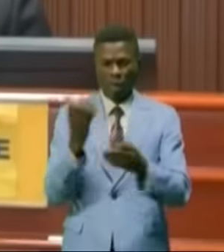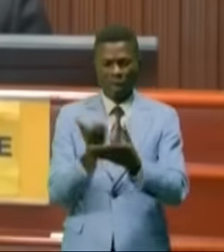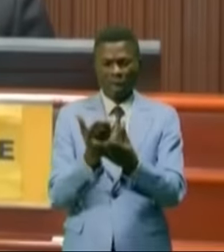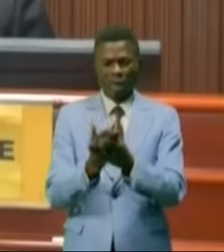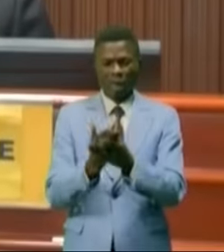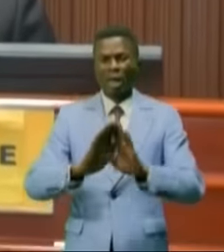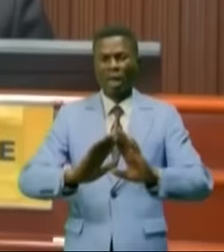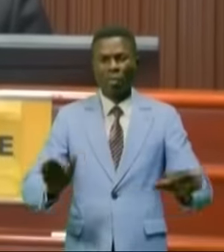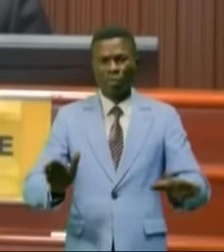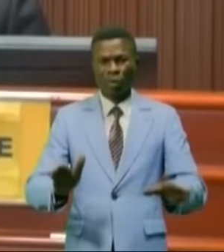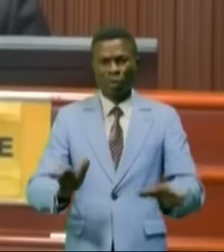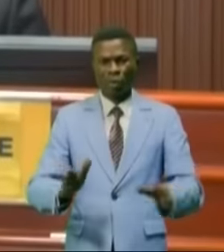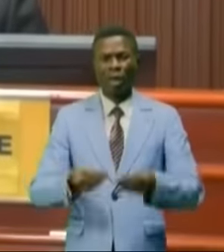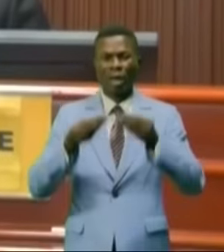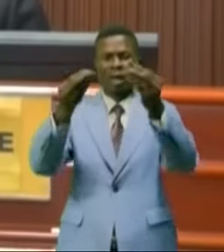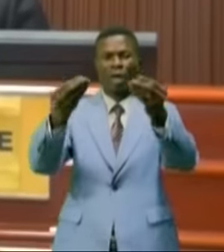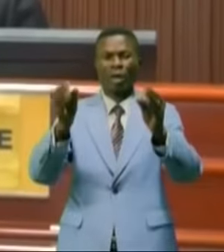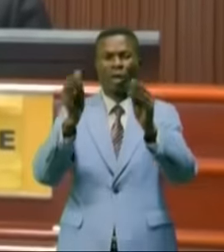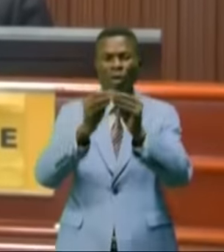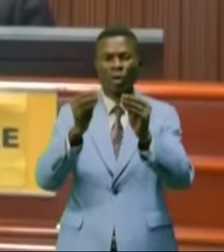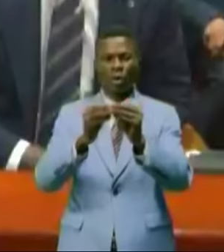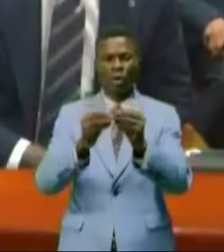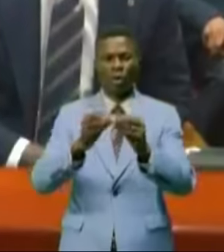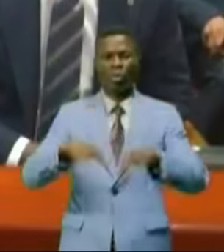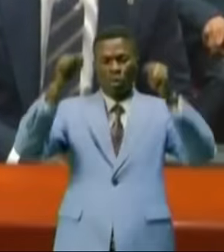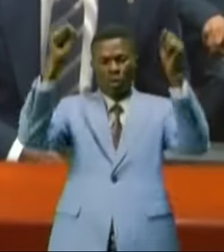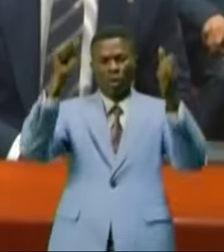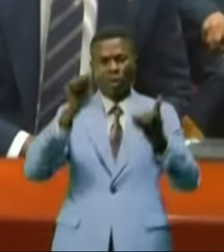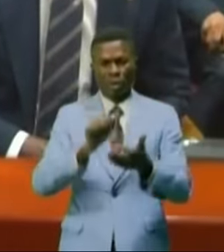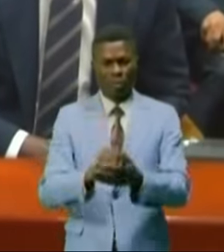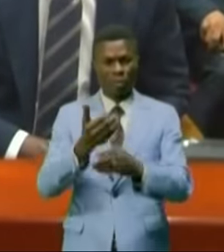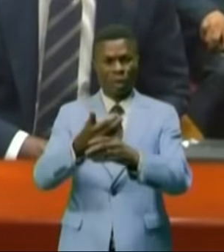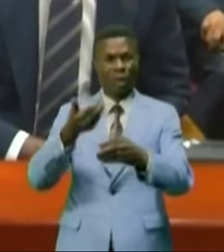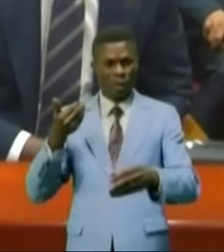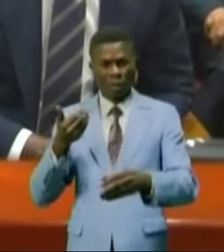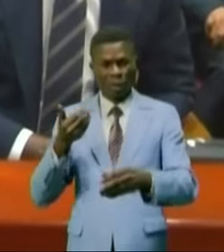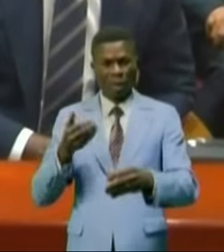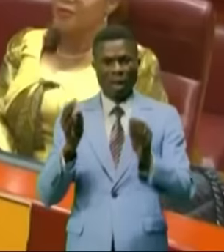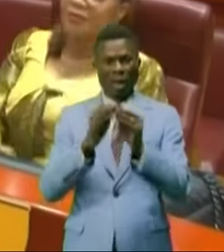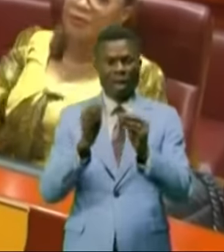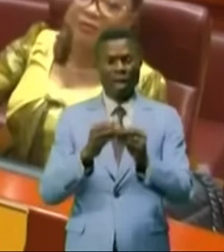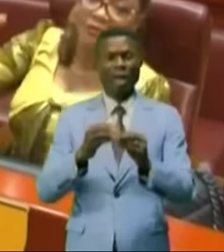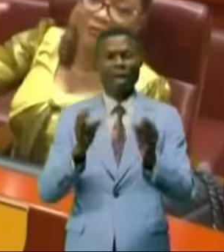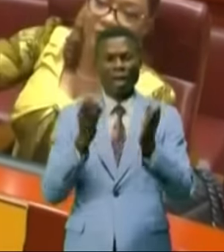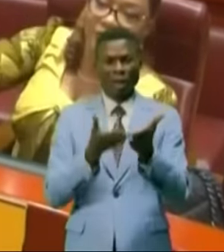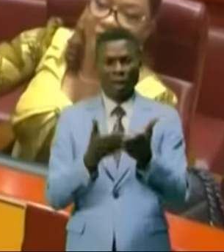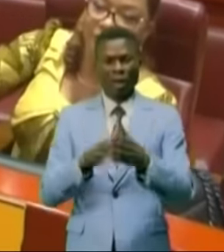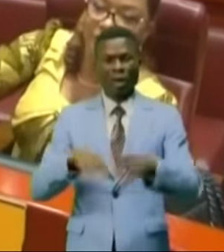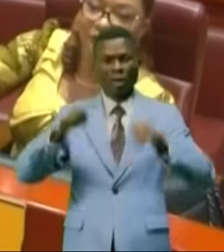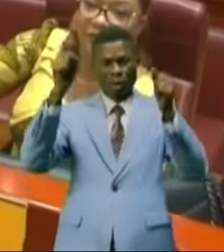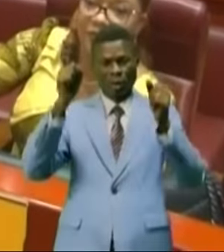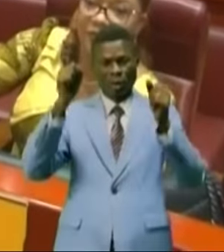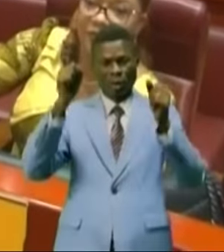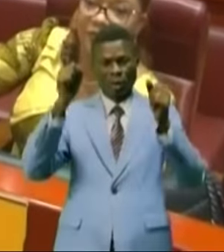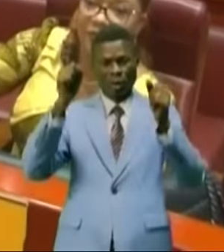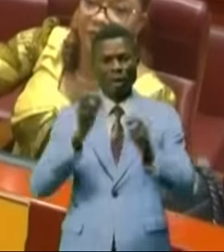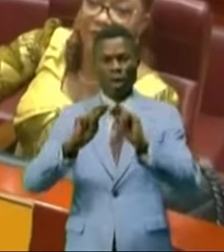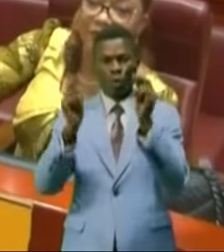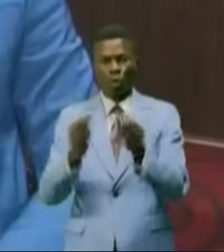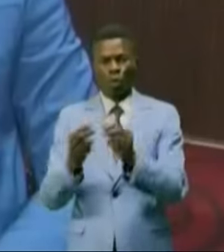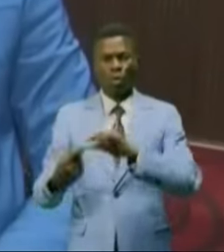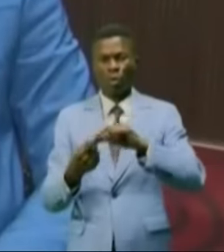potable à soumettre à la plénière pour approbation. Auparavant, l'Assemblée plénière a adopté les rapports de la commission